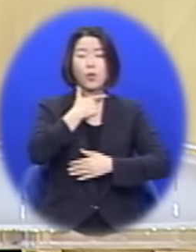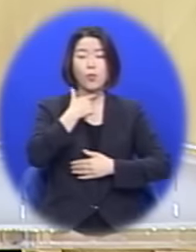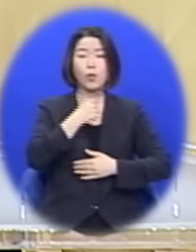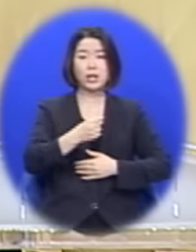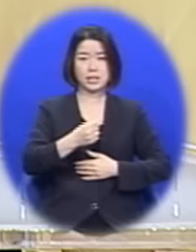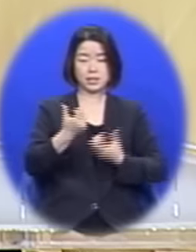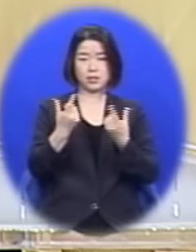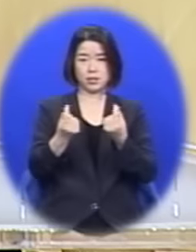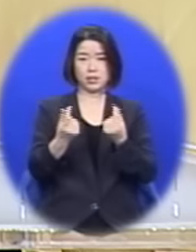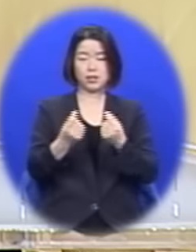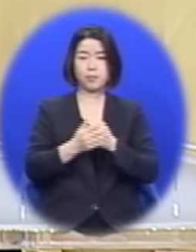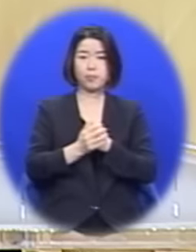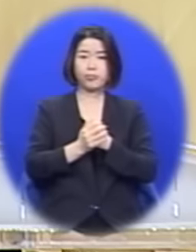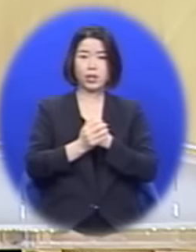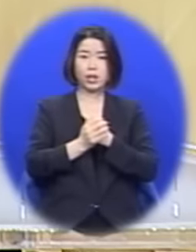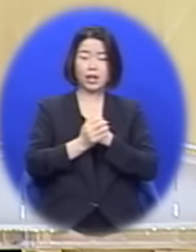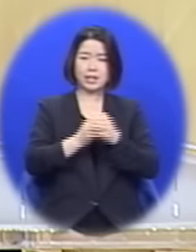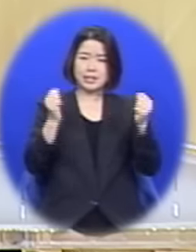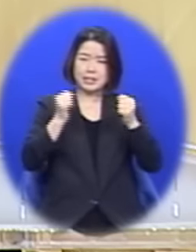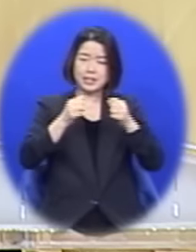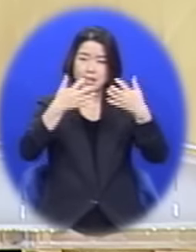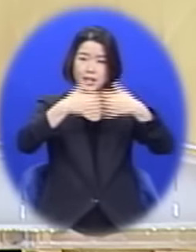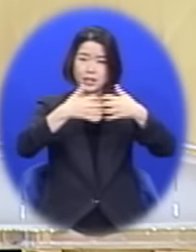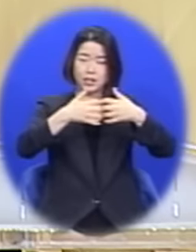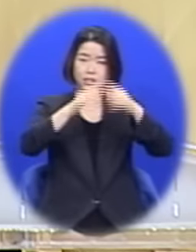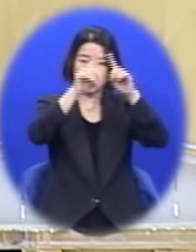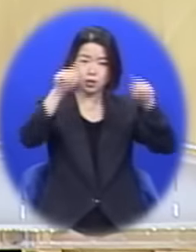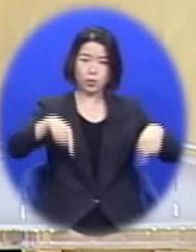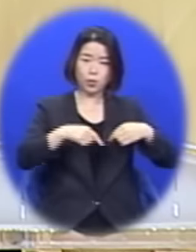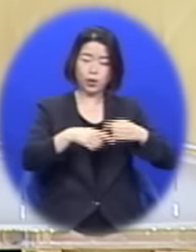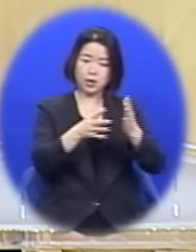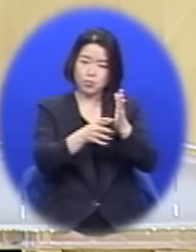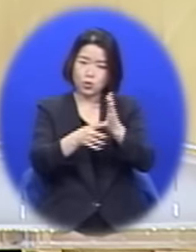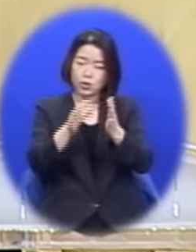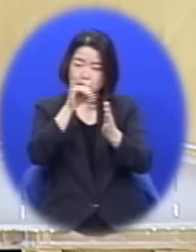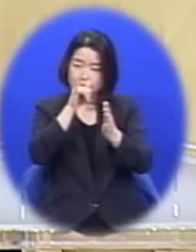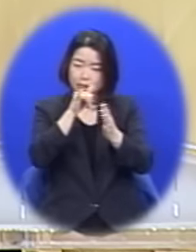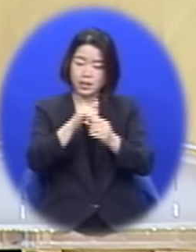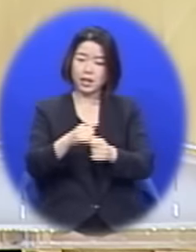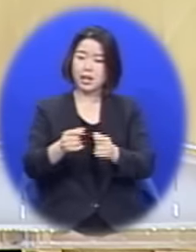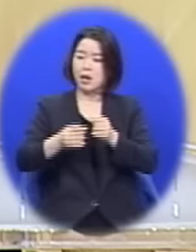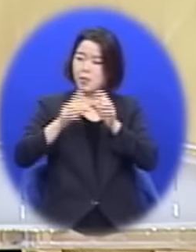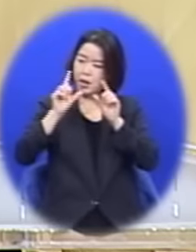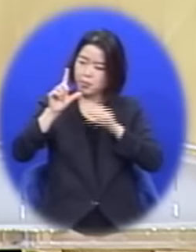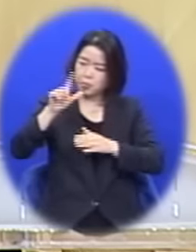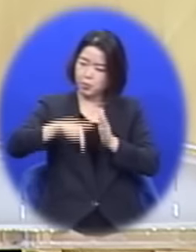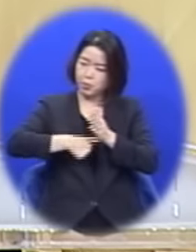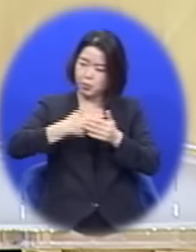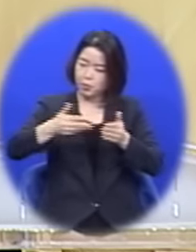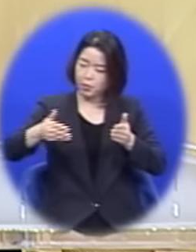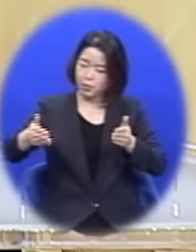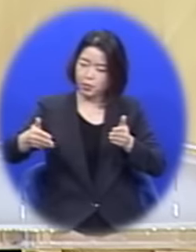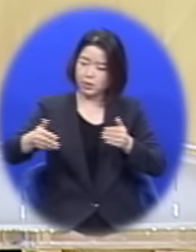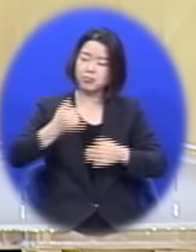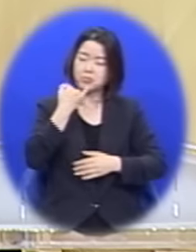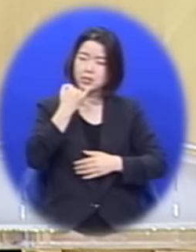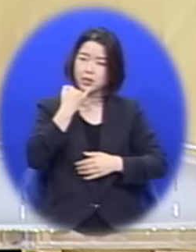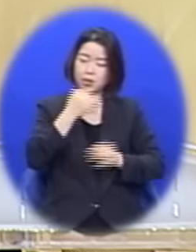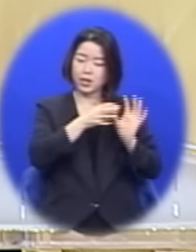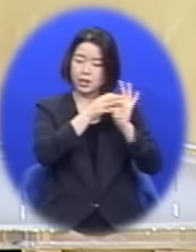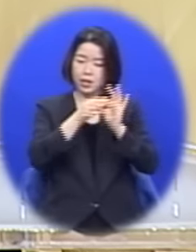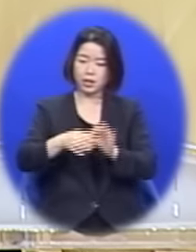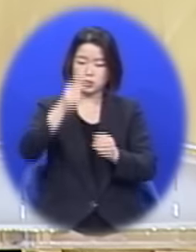같았습니다. 냉장고에 몇몇 식재료가 있었기에 당분간은 괜찮을 거야 안심을 하고 계속 기도 중에